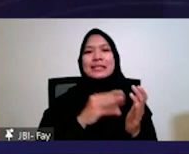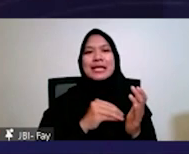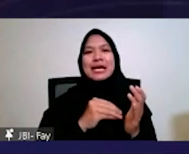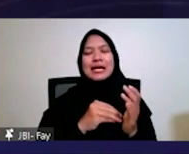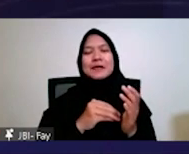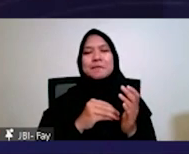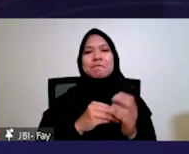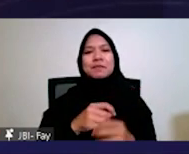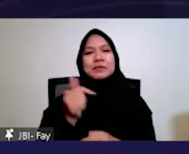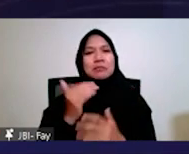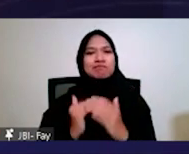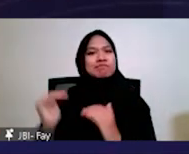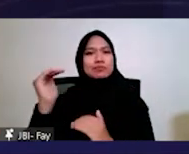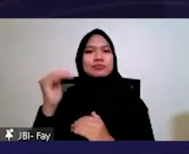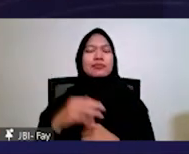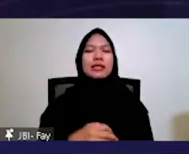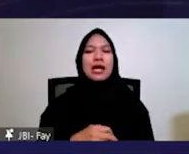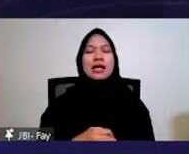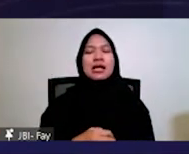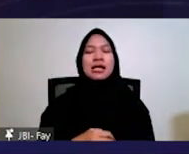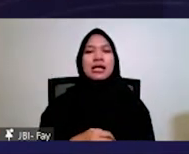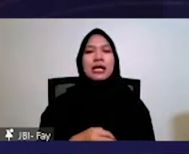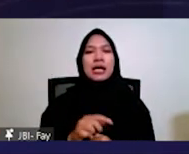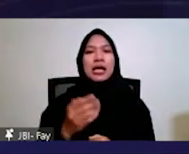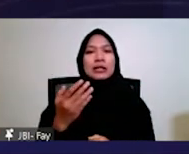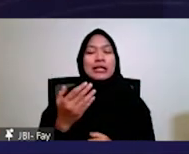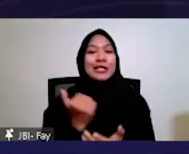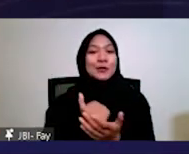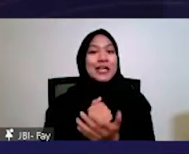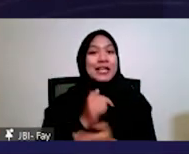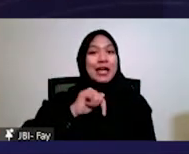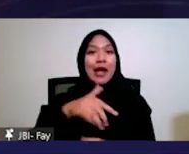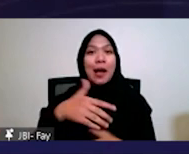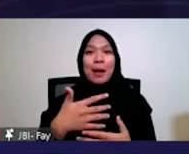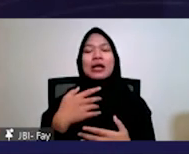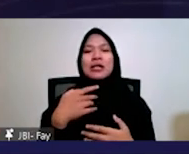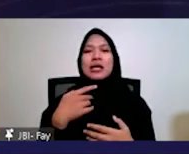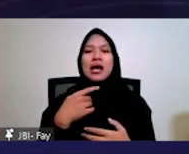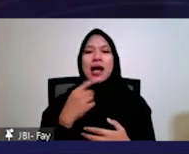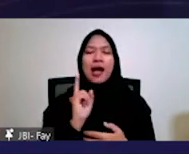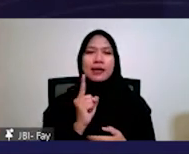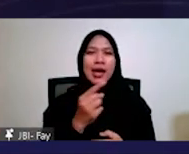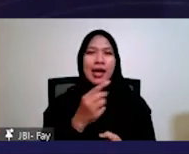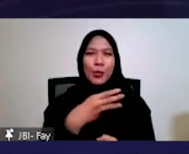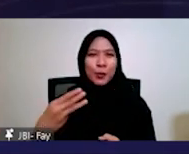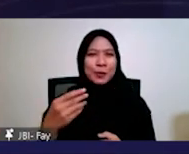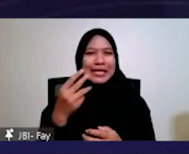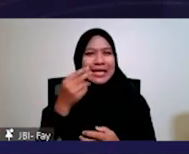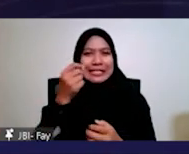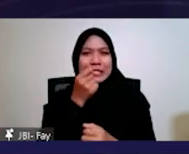saja itu meningkatkan Nah itu dan saja sekarang adalah ekonomi di Konoha Green dan yang lain Nah